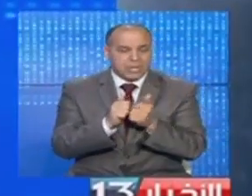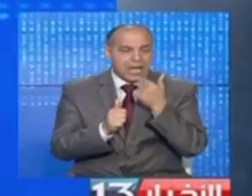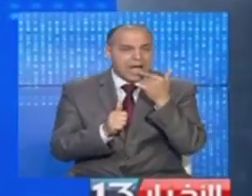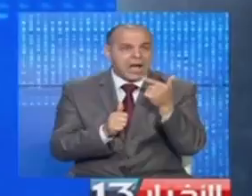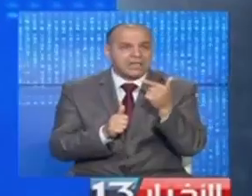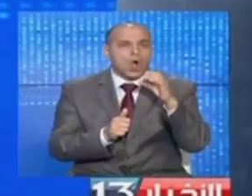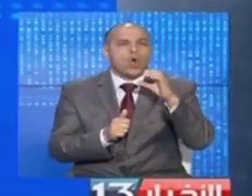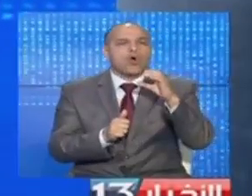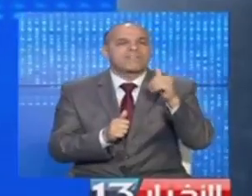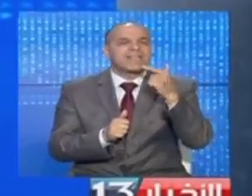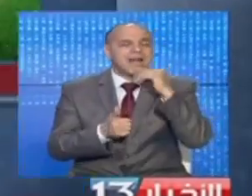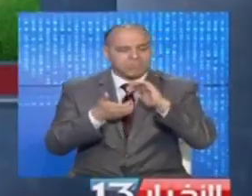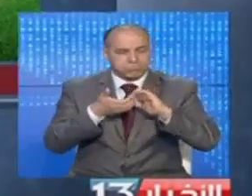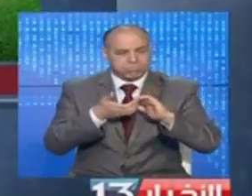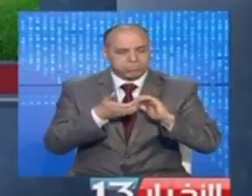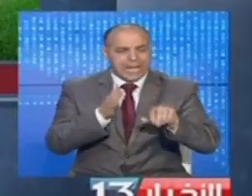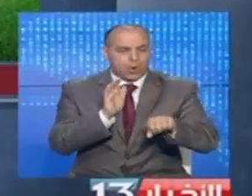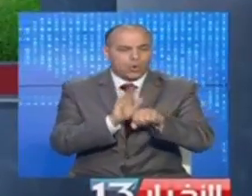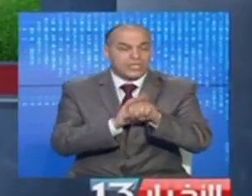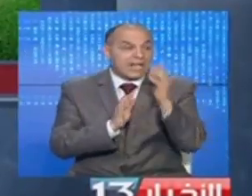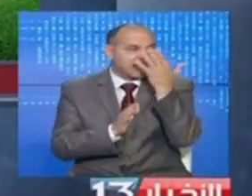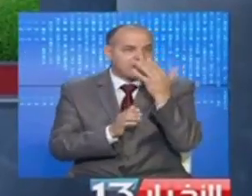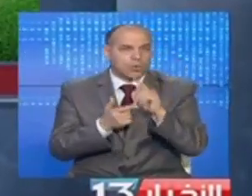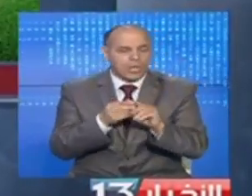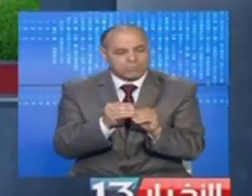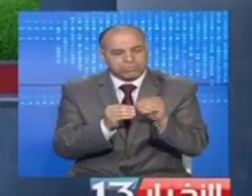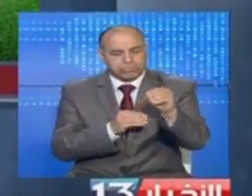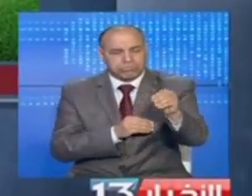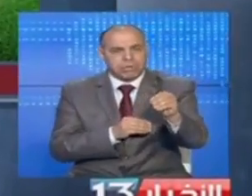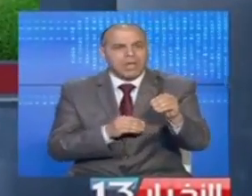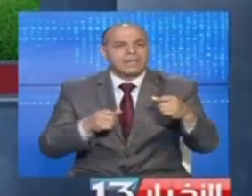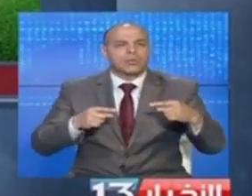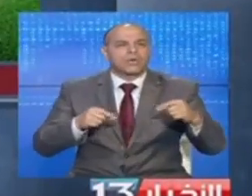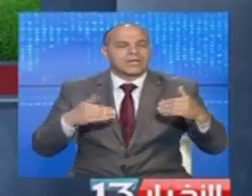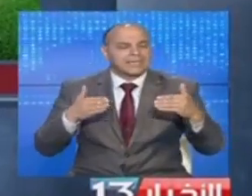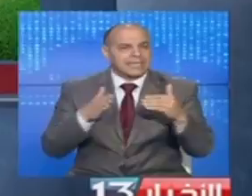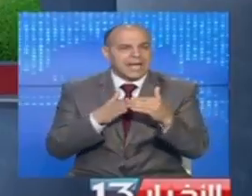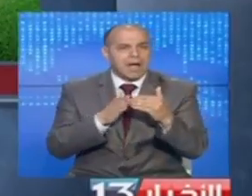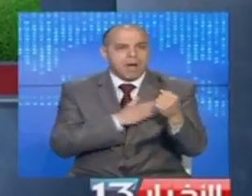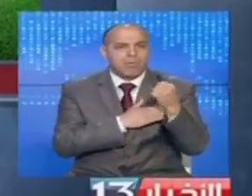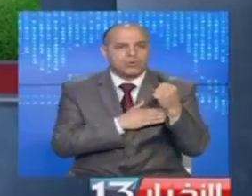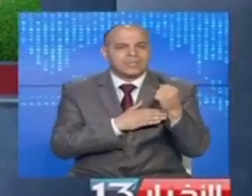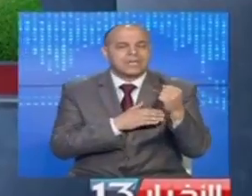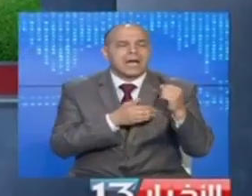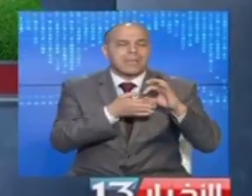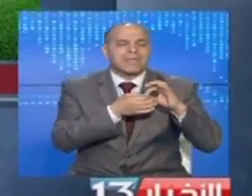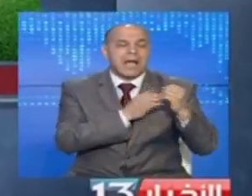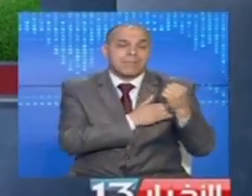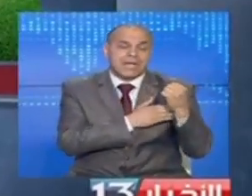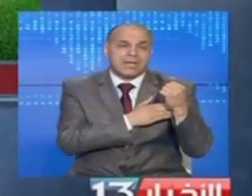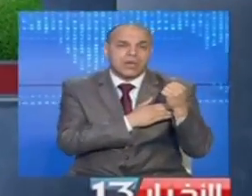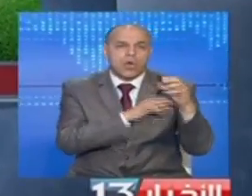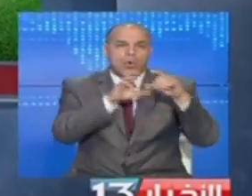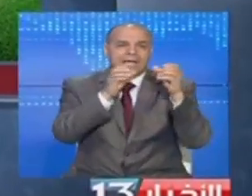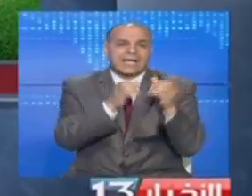أعلنت الكونفدرالية الإفريقية لكرة القدم تأجيل الدور النهائي لبطولتي كأس رابطة الأبطال